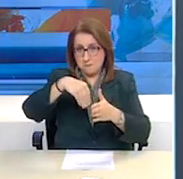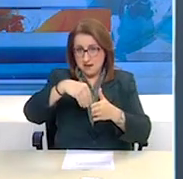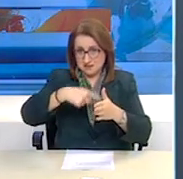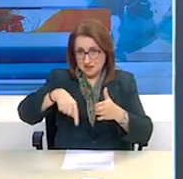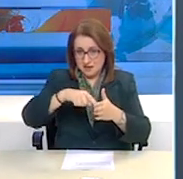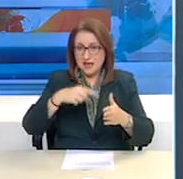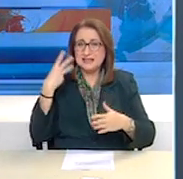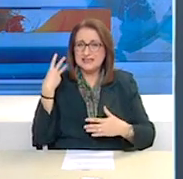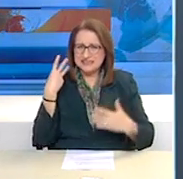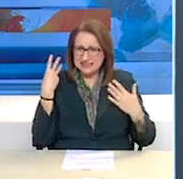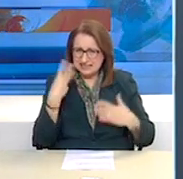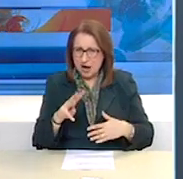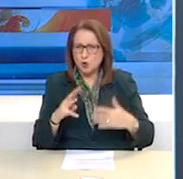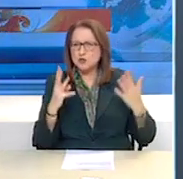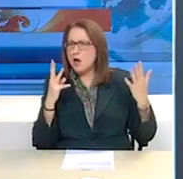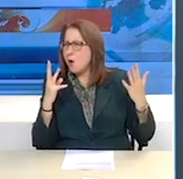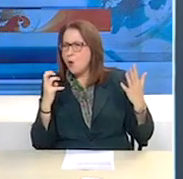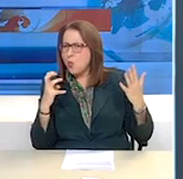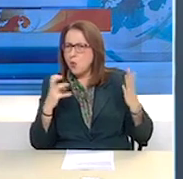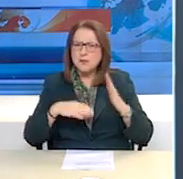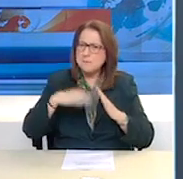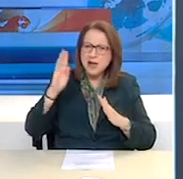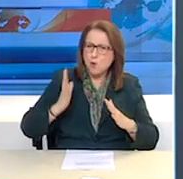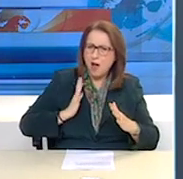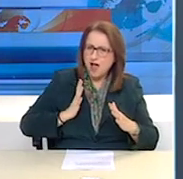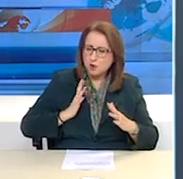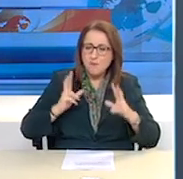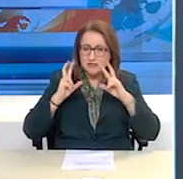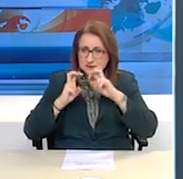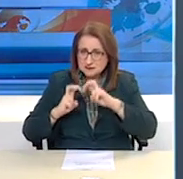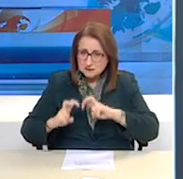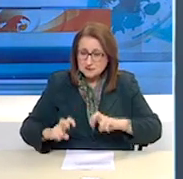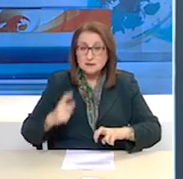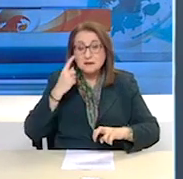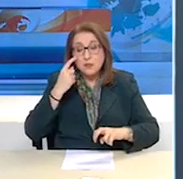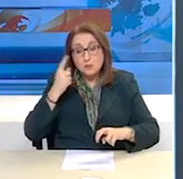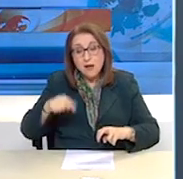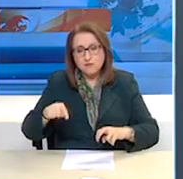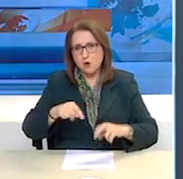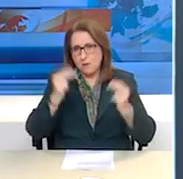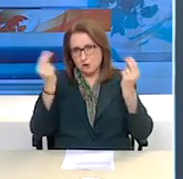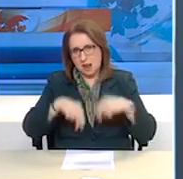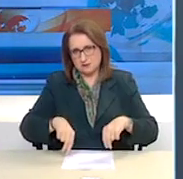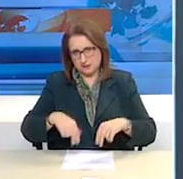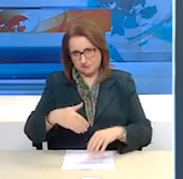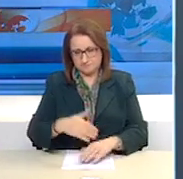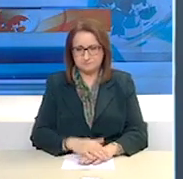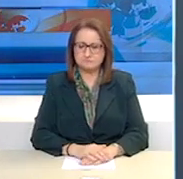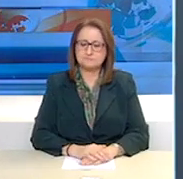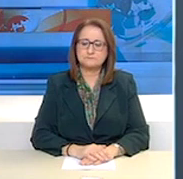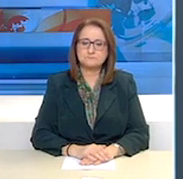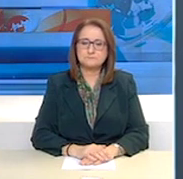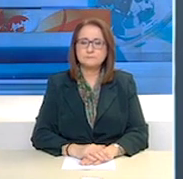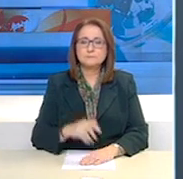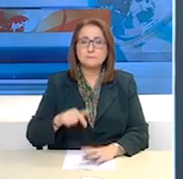πληρώματος 380 και πλέον άτομα έχουν ελεγχθεί και αναμένονται τα συνολικά αποτελέσματα. Ο συνολικός αριθμός